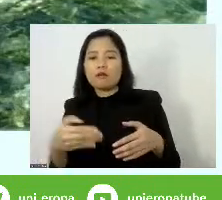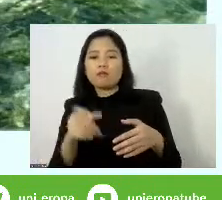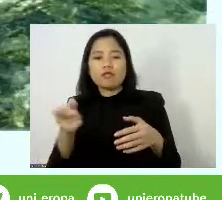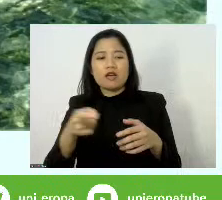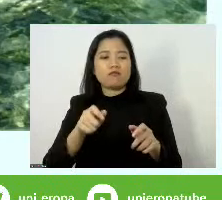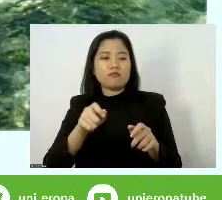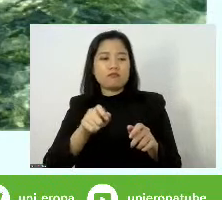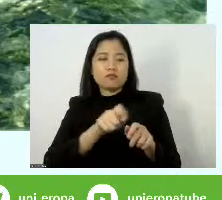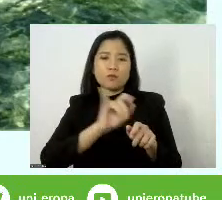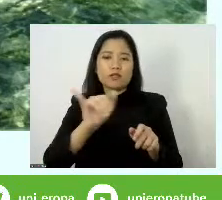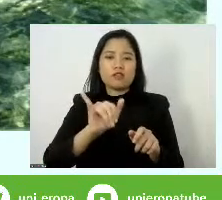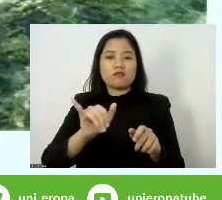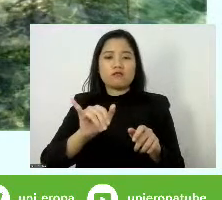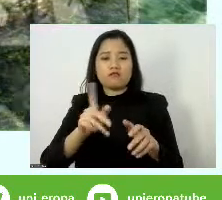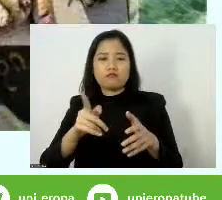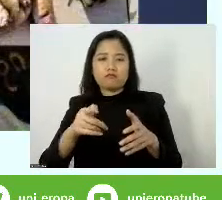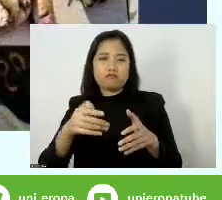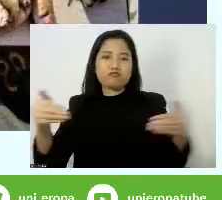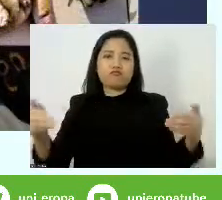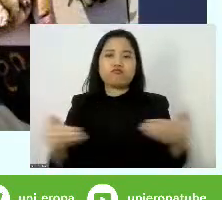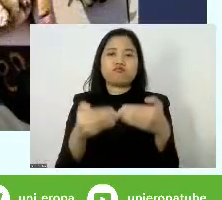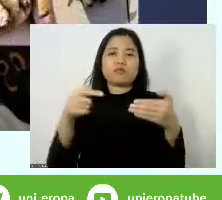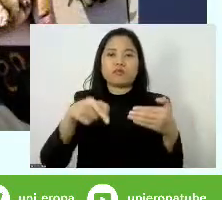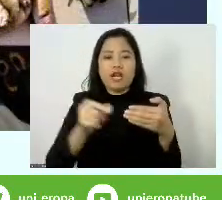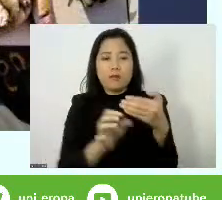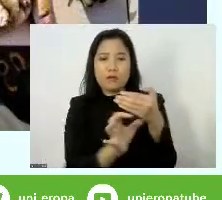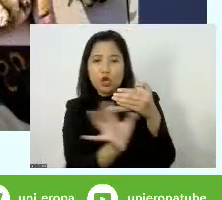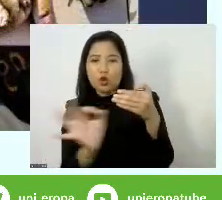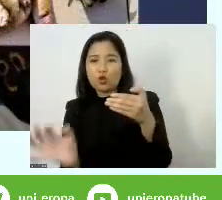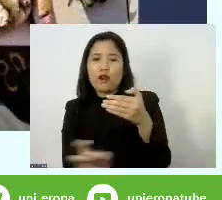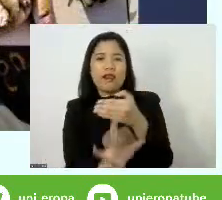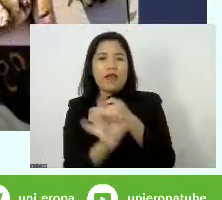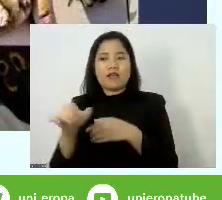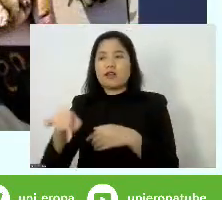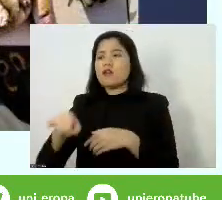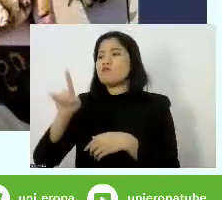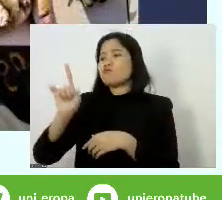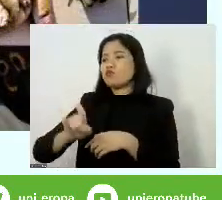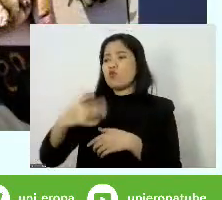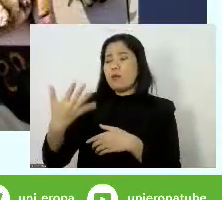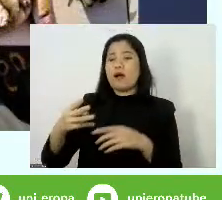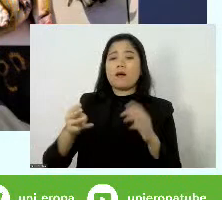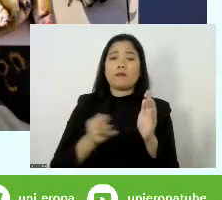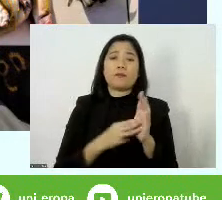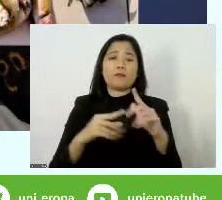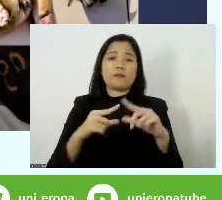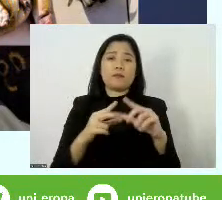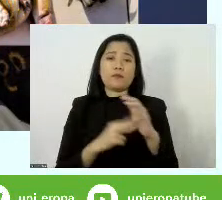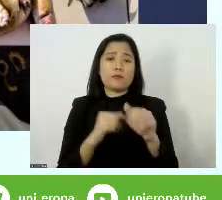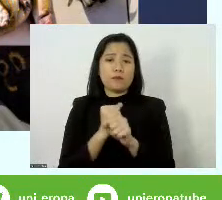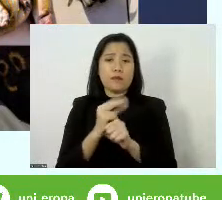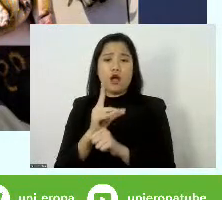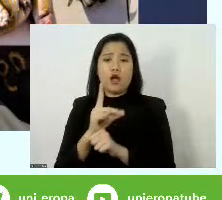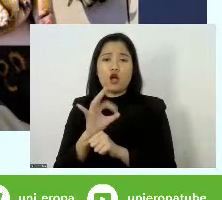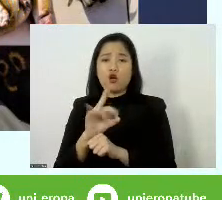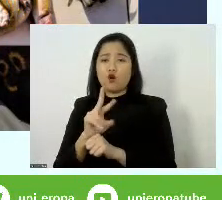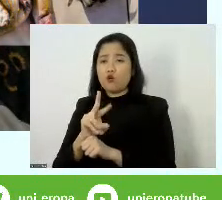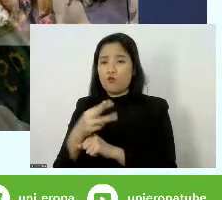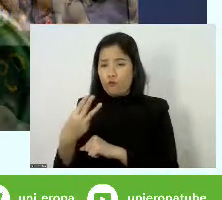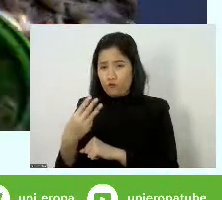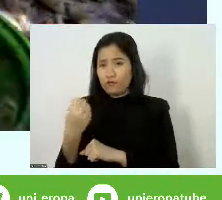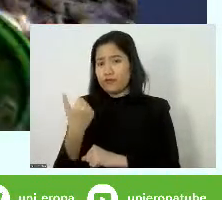dalam konteks perairan dia butuh yang namanya mangrove tadi pagi sudah bilang juga mengenai mangrove nabi juga bilang memang Bro